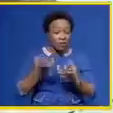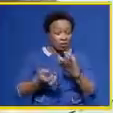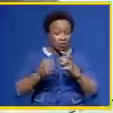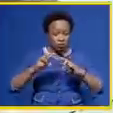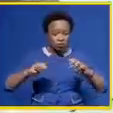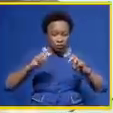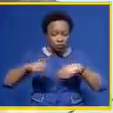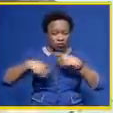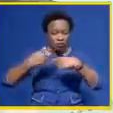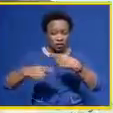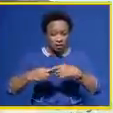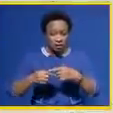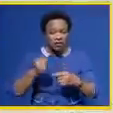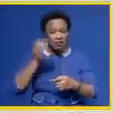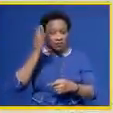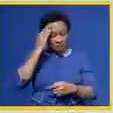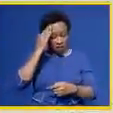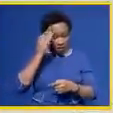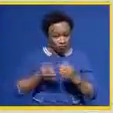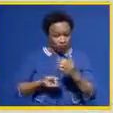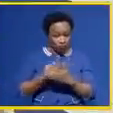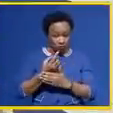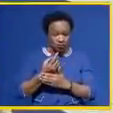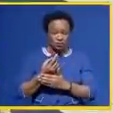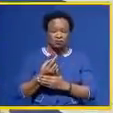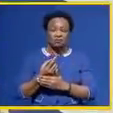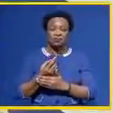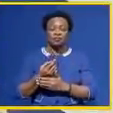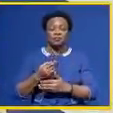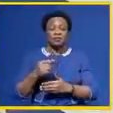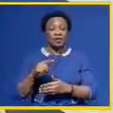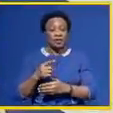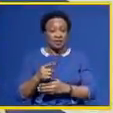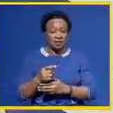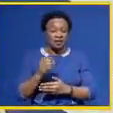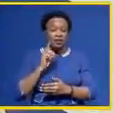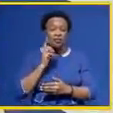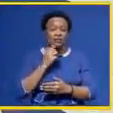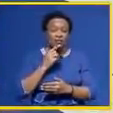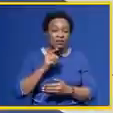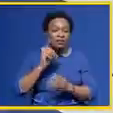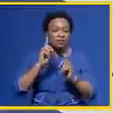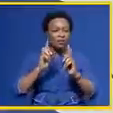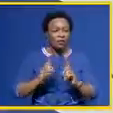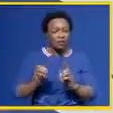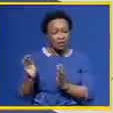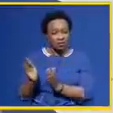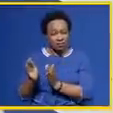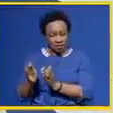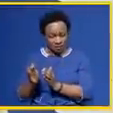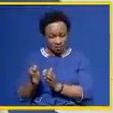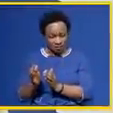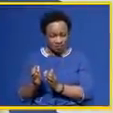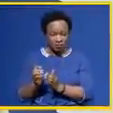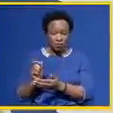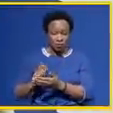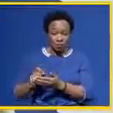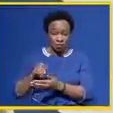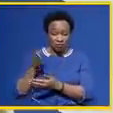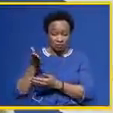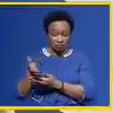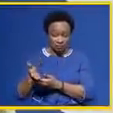kugundua chanzo cha moto huo. Na kwa mujibu wa mwalimu mlezi patron wa wanafunzi